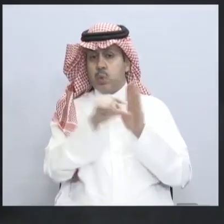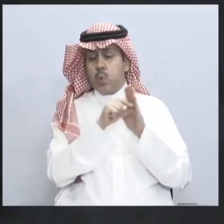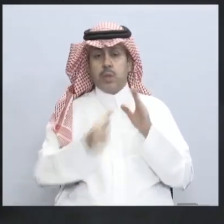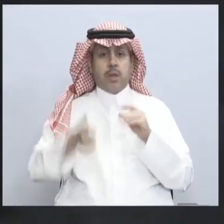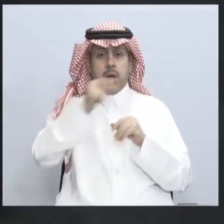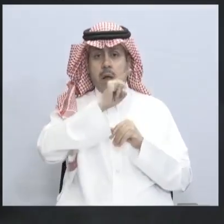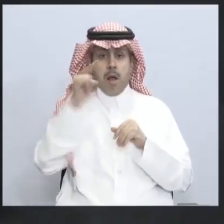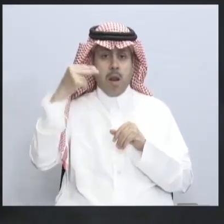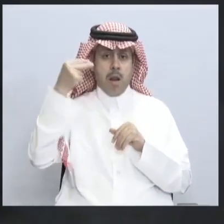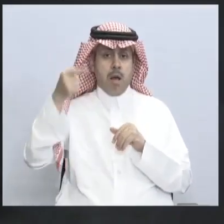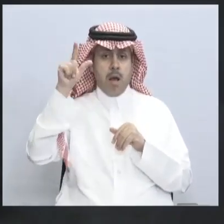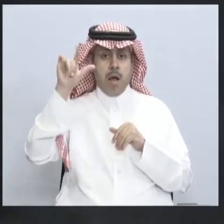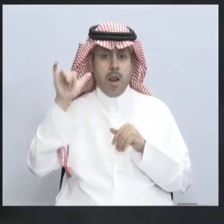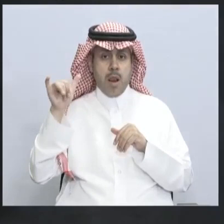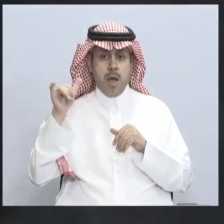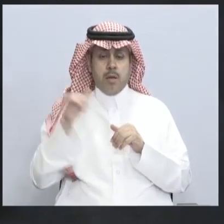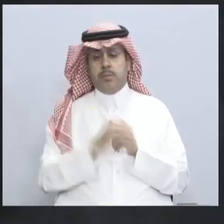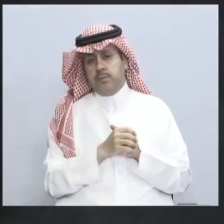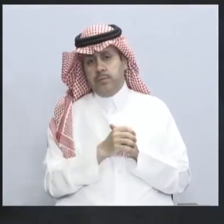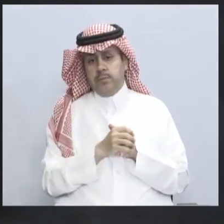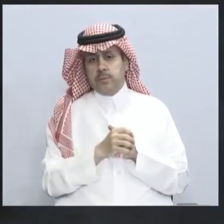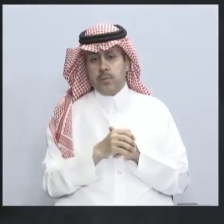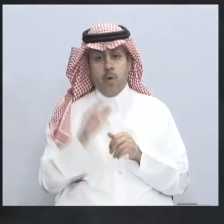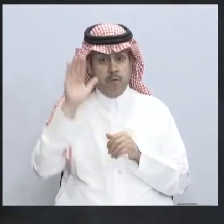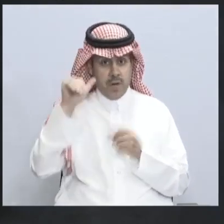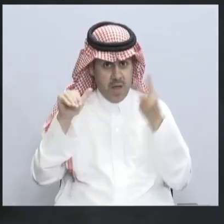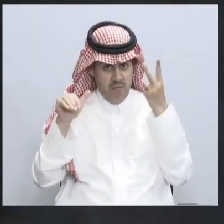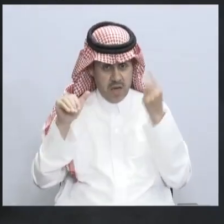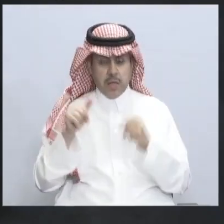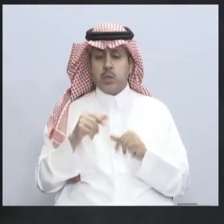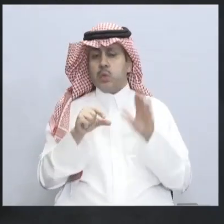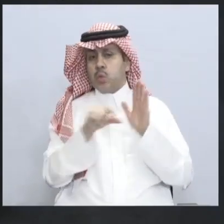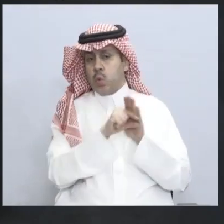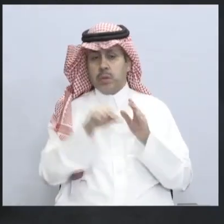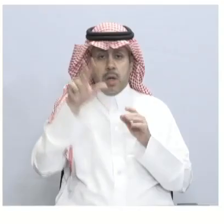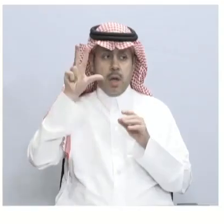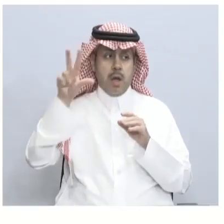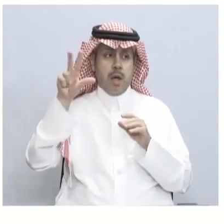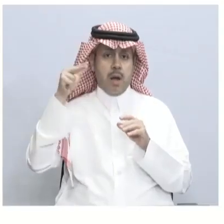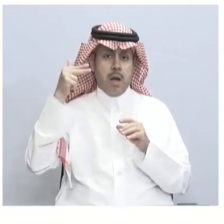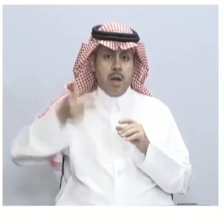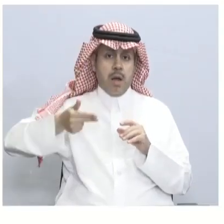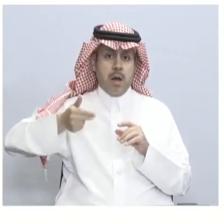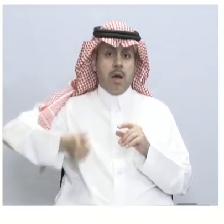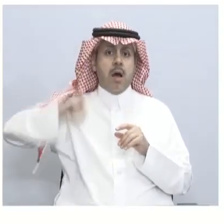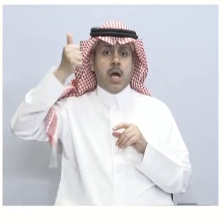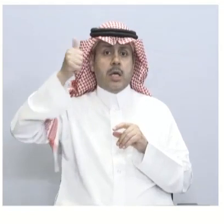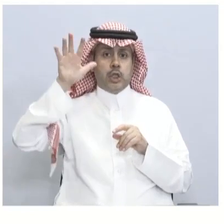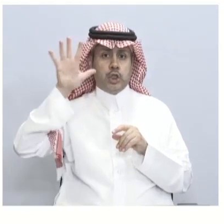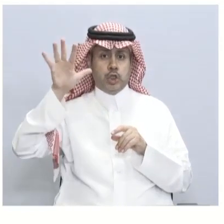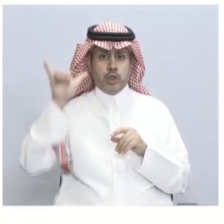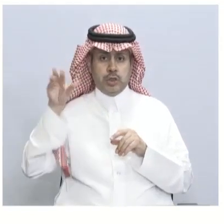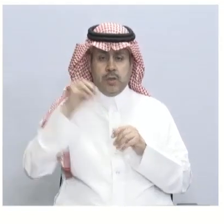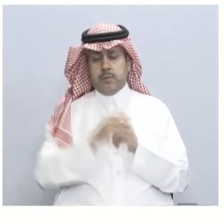وفي الركعه الثانيه بعد الفاتحه سوره الغاشيه احسنتم او ان يقرا